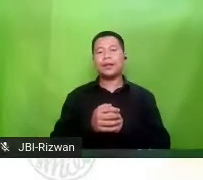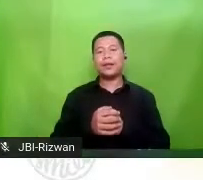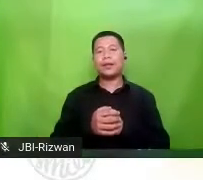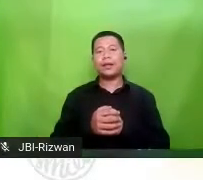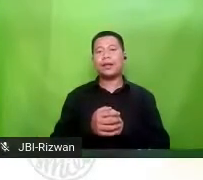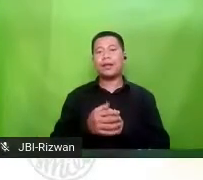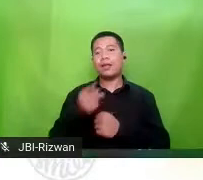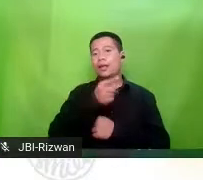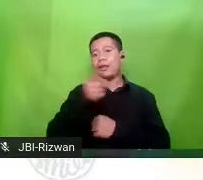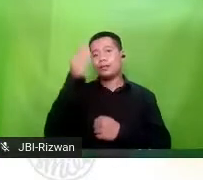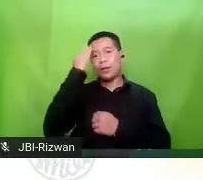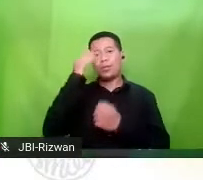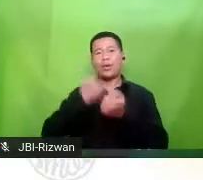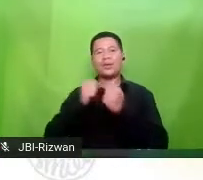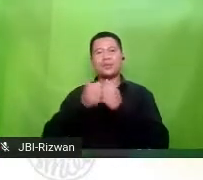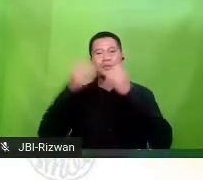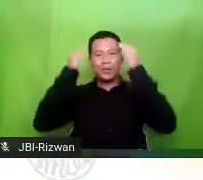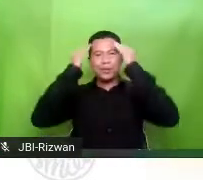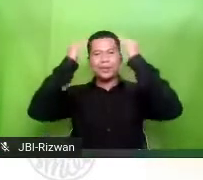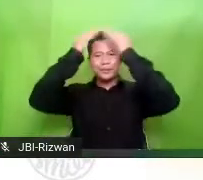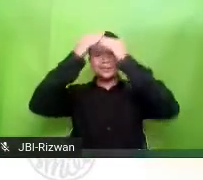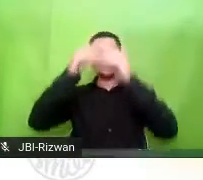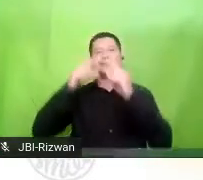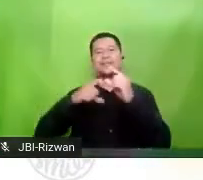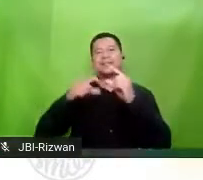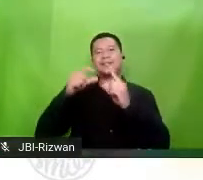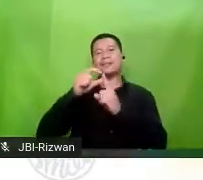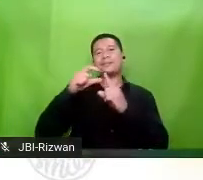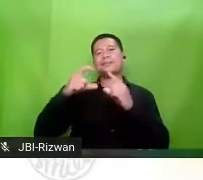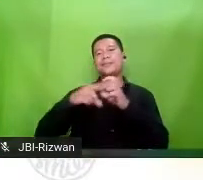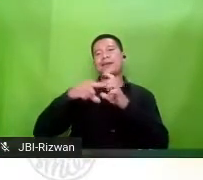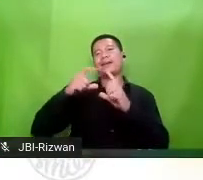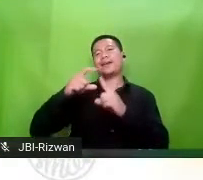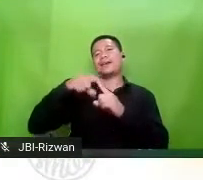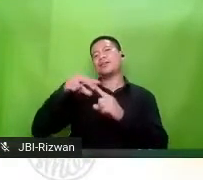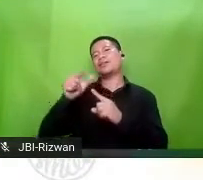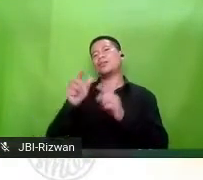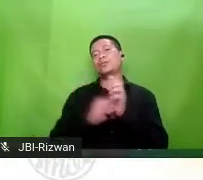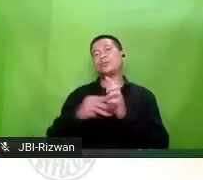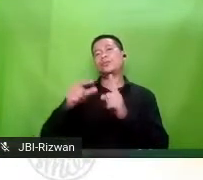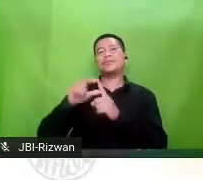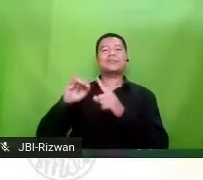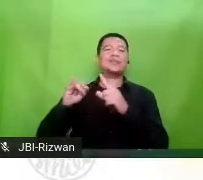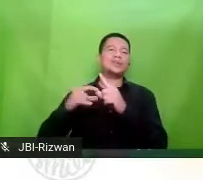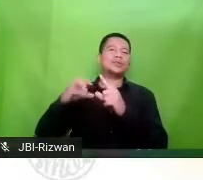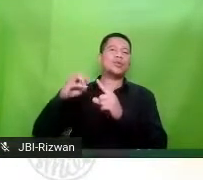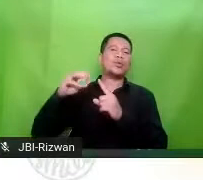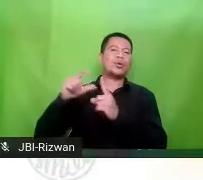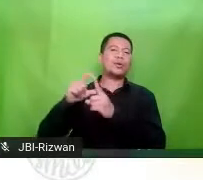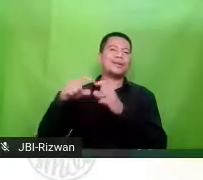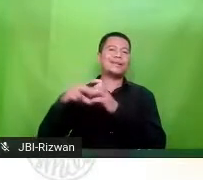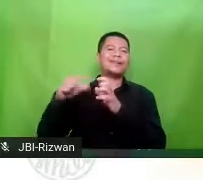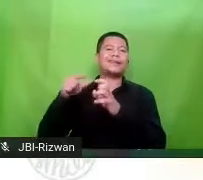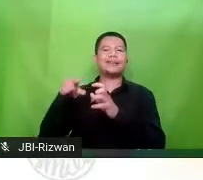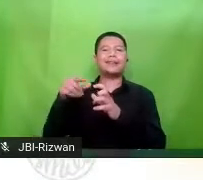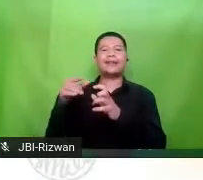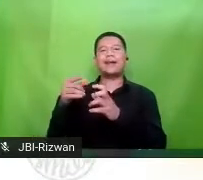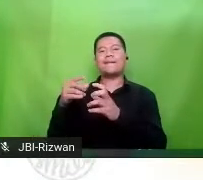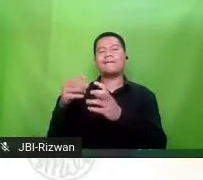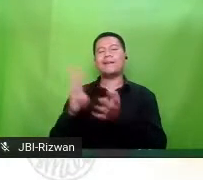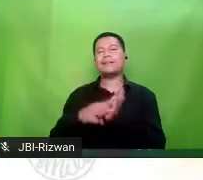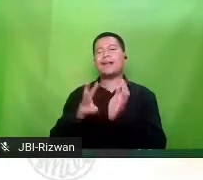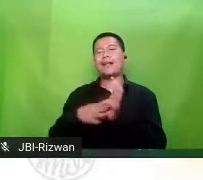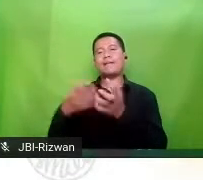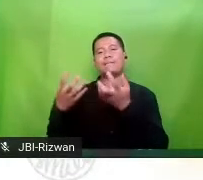kasus autism spectrum disorder ini kasus yang sangat kompleks di area neurodevelopmental dan behavioral pediatrik ya. Karena